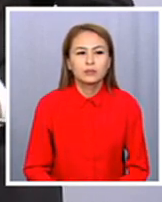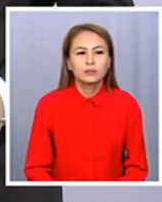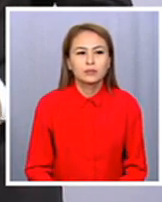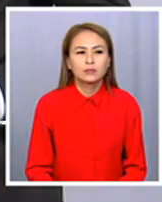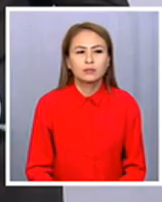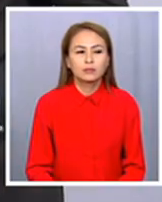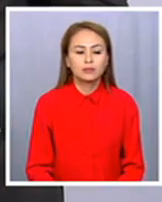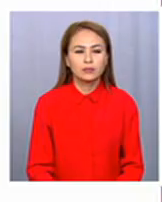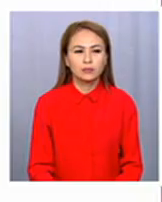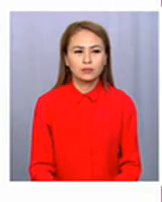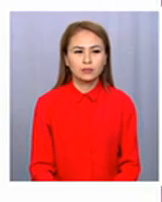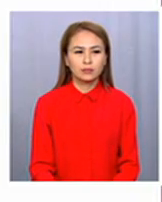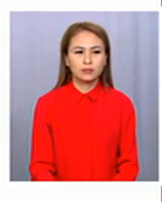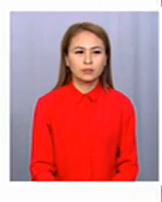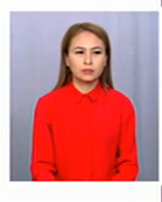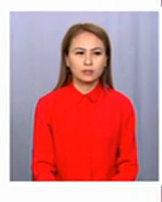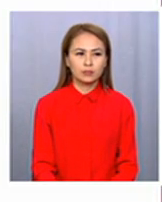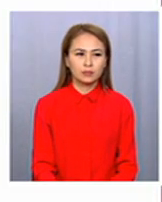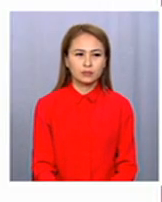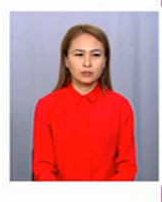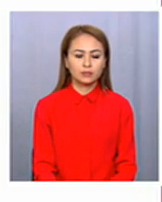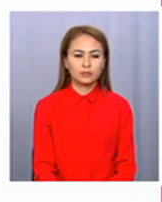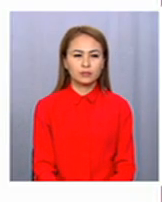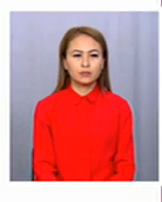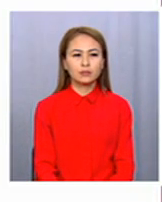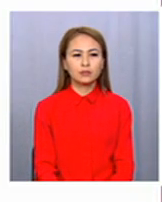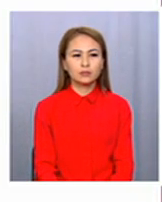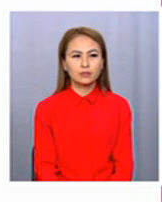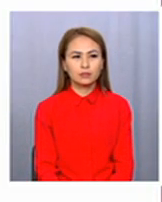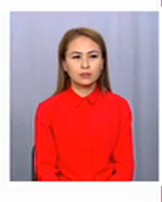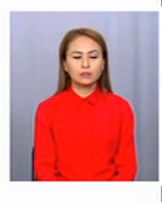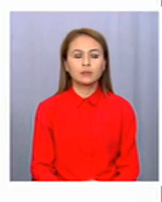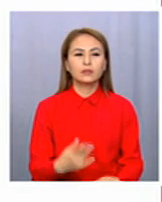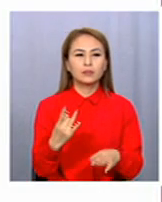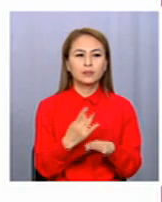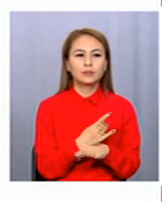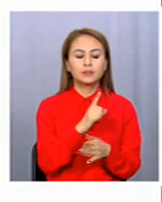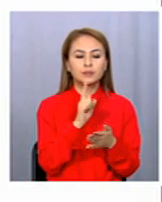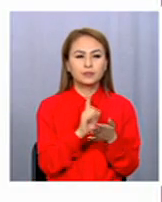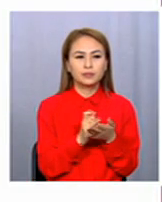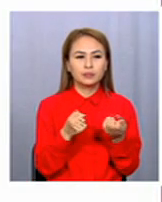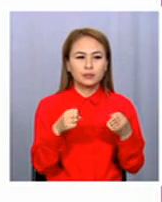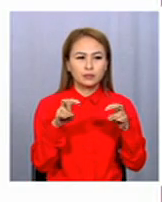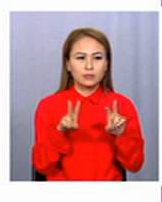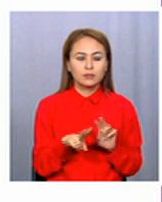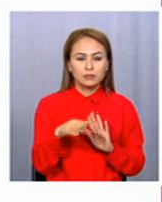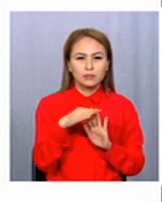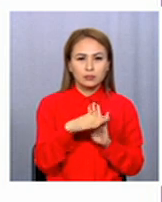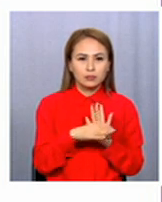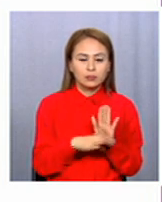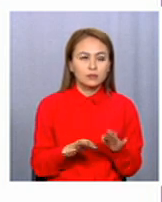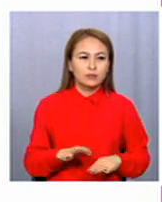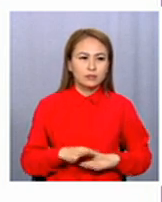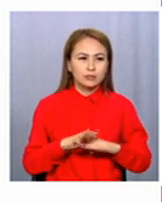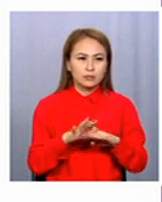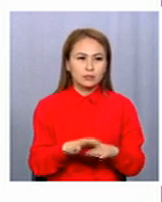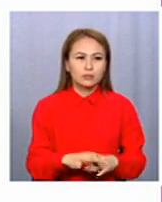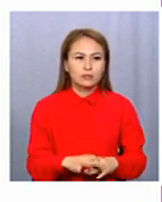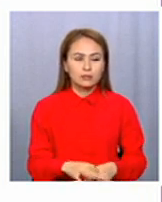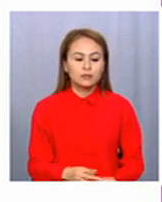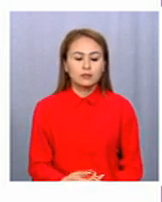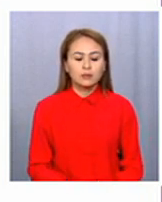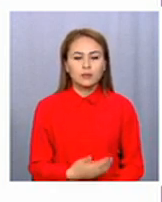екендігін білдіреді. Біз интернетке кіру үшін міндетті түрде арнайы бағдарламаларды қолданамыз.